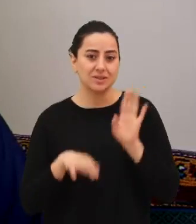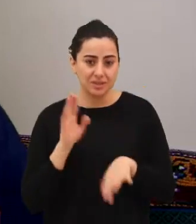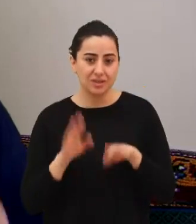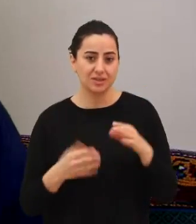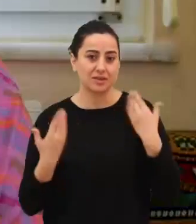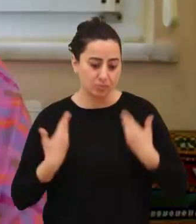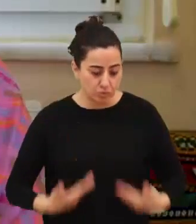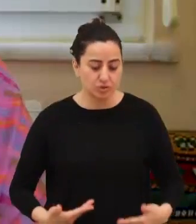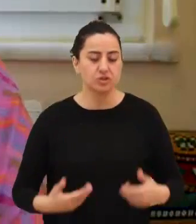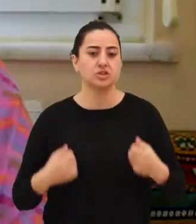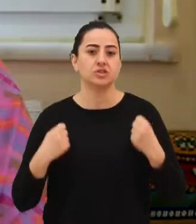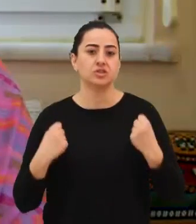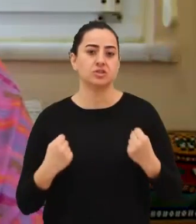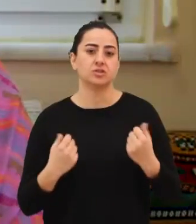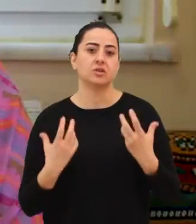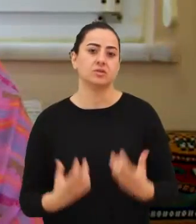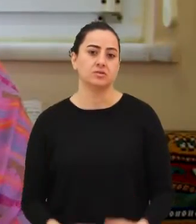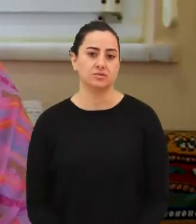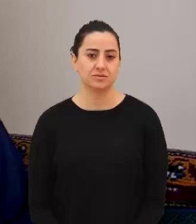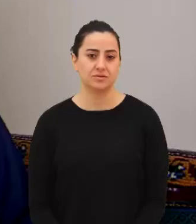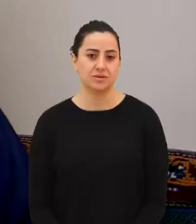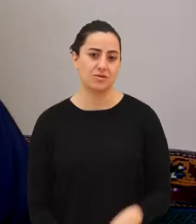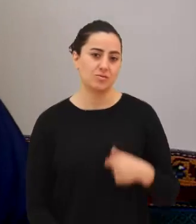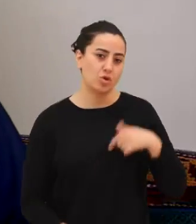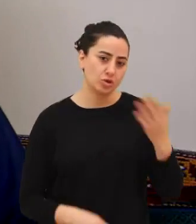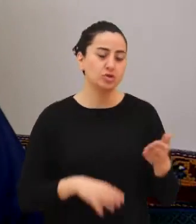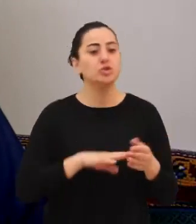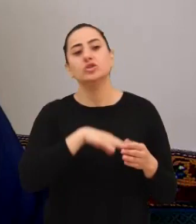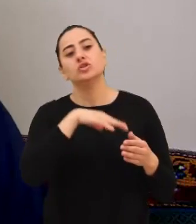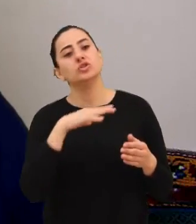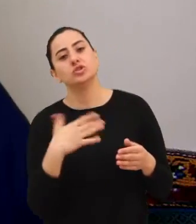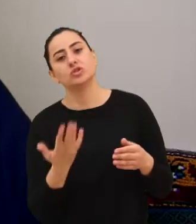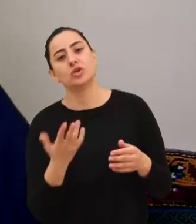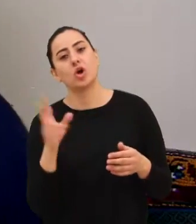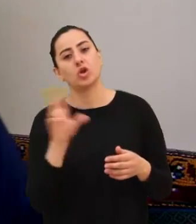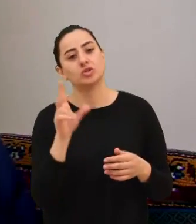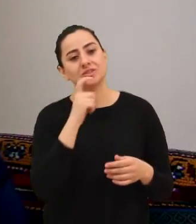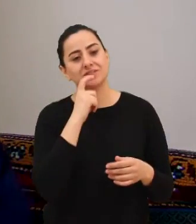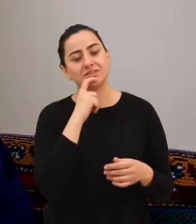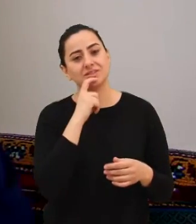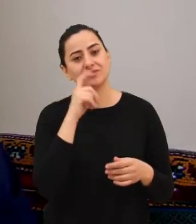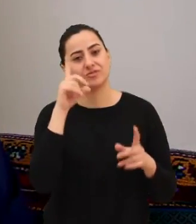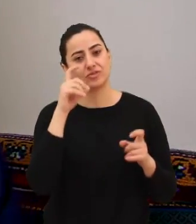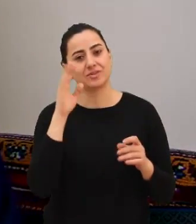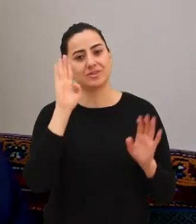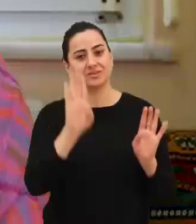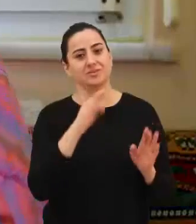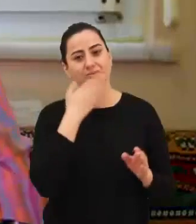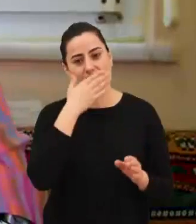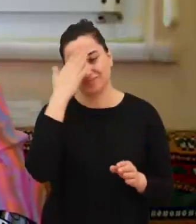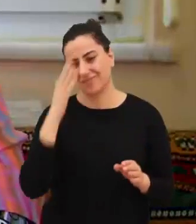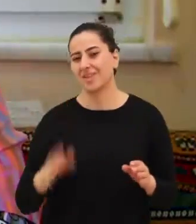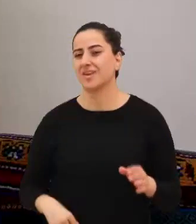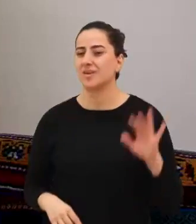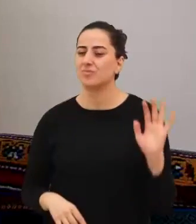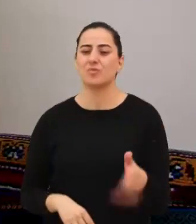çevrilse bu halimiz önceki hal olur. Yani sonraki hal için 30 yıllık fotoğrafımız belki idare eder. Boş ver